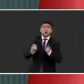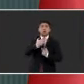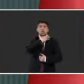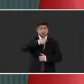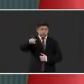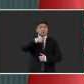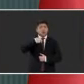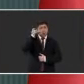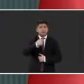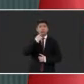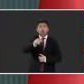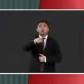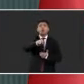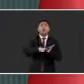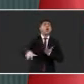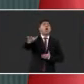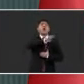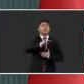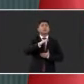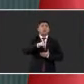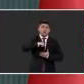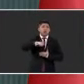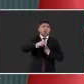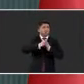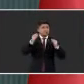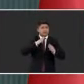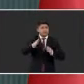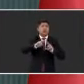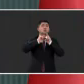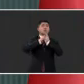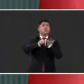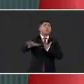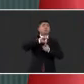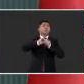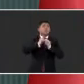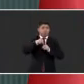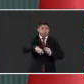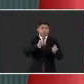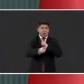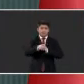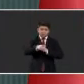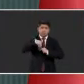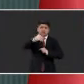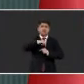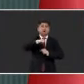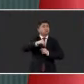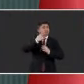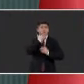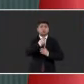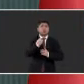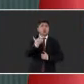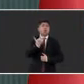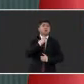Emin olun bunların hepsi de geçicidir, konjonktüreldir, bu döneme mahsustur. Asgari